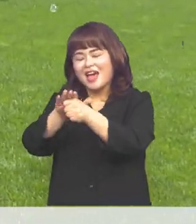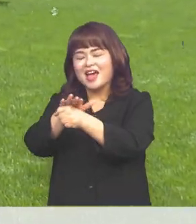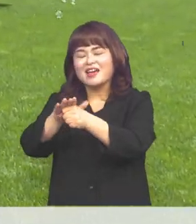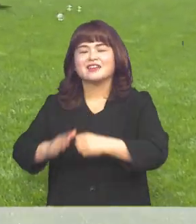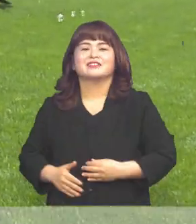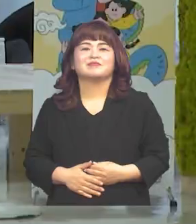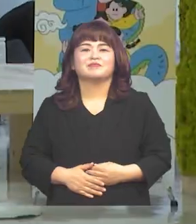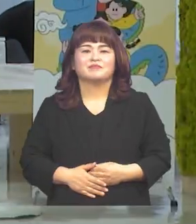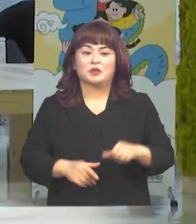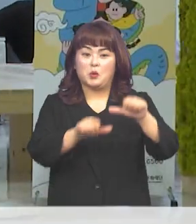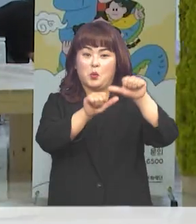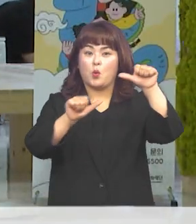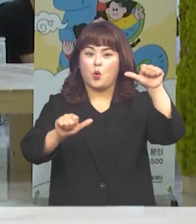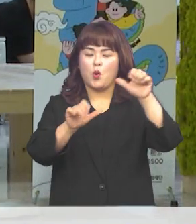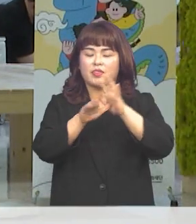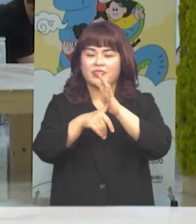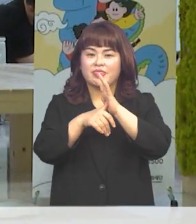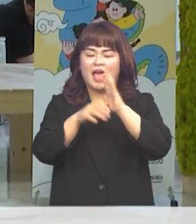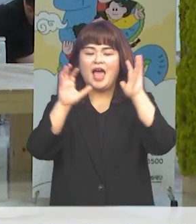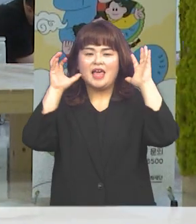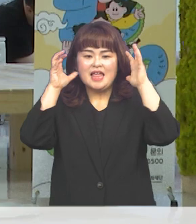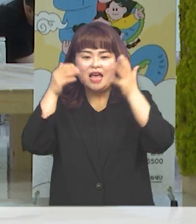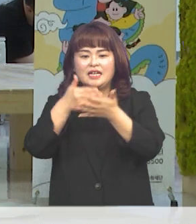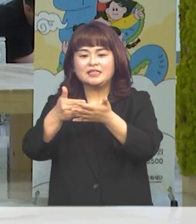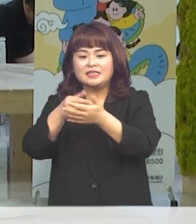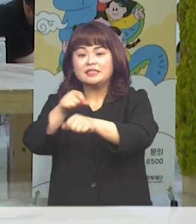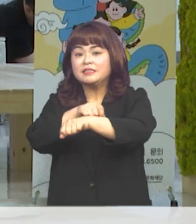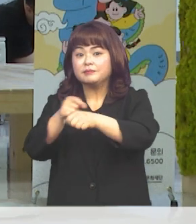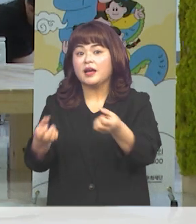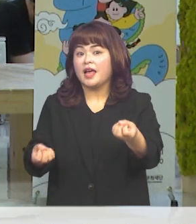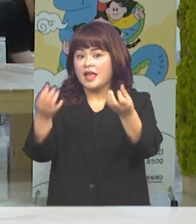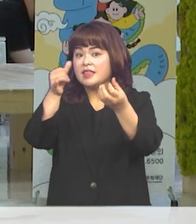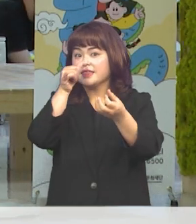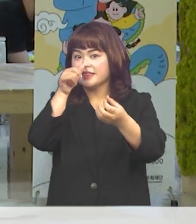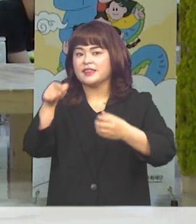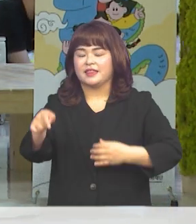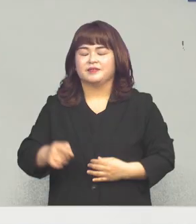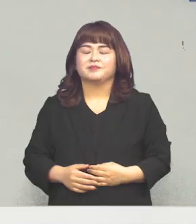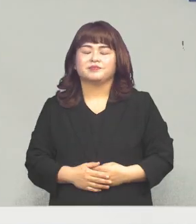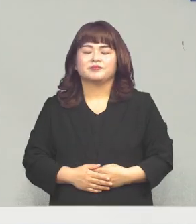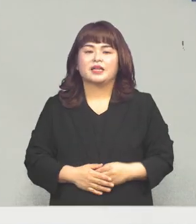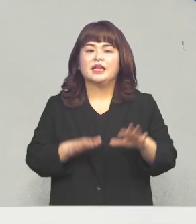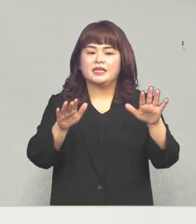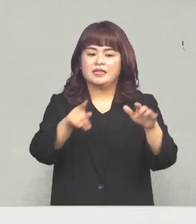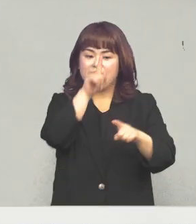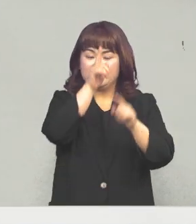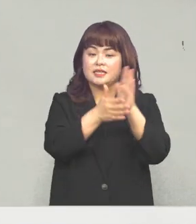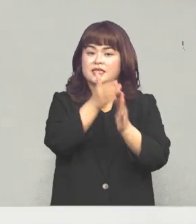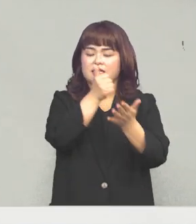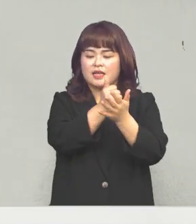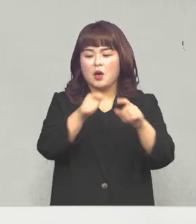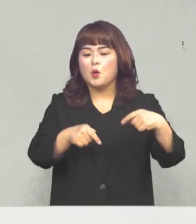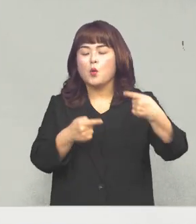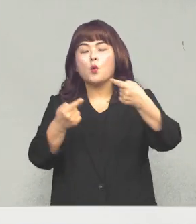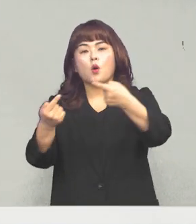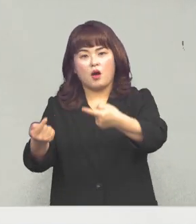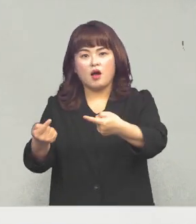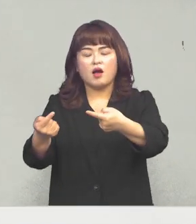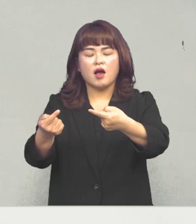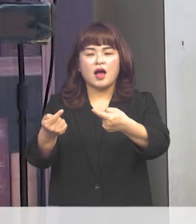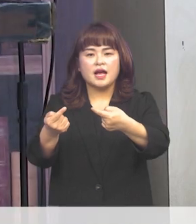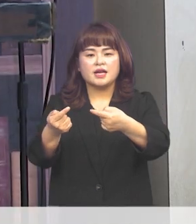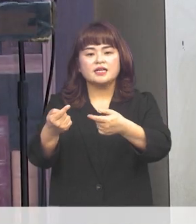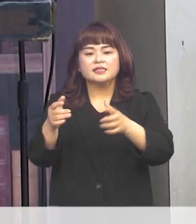사랑해요. 5일에는 용인 어린이 상상의 숲에서 특별 행사가 열렸습니다. 이날 역시 이상일 시장은 행사장을